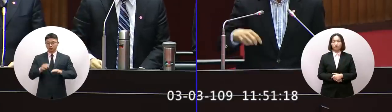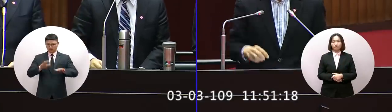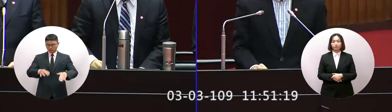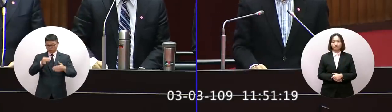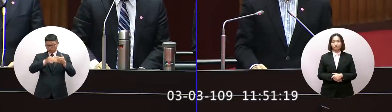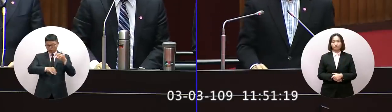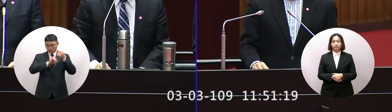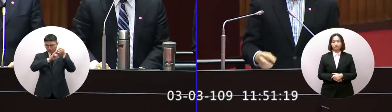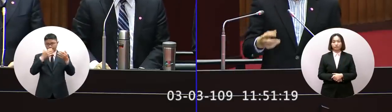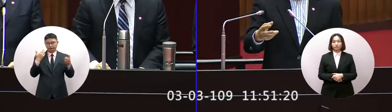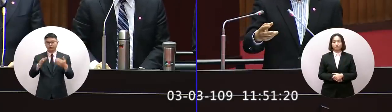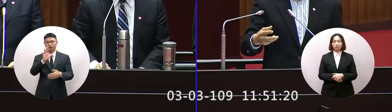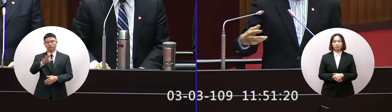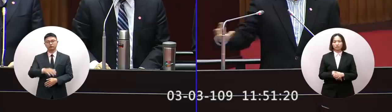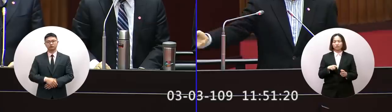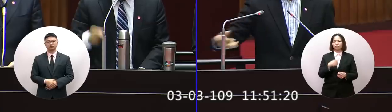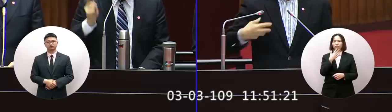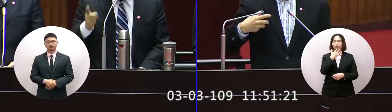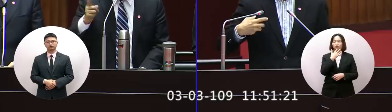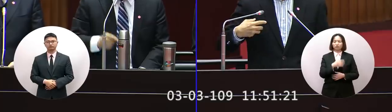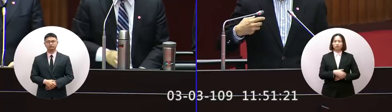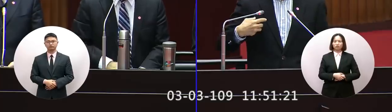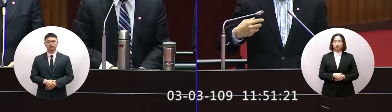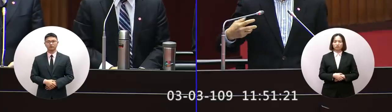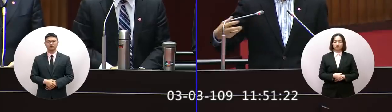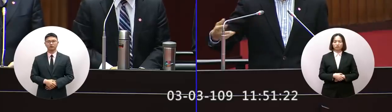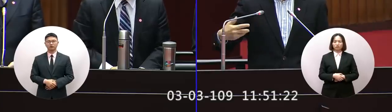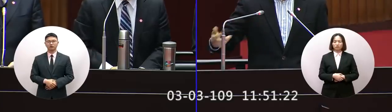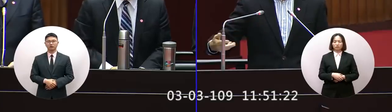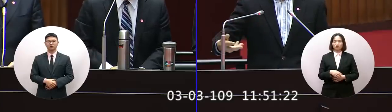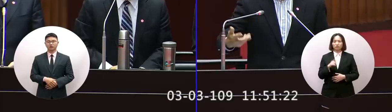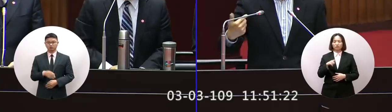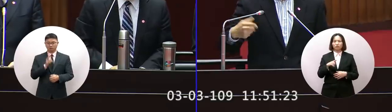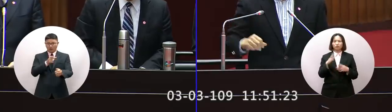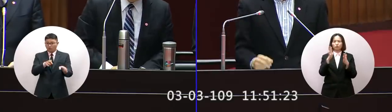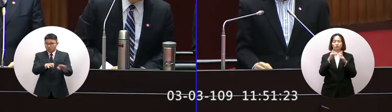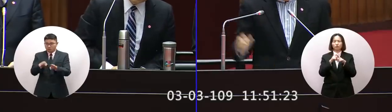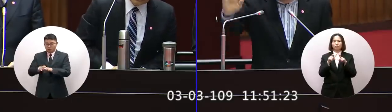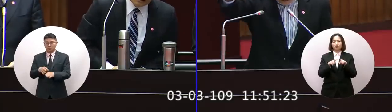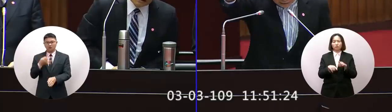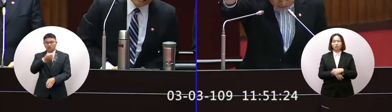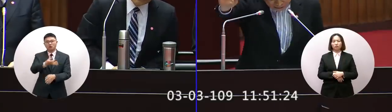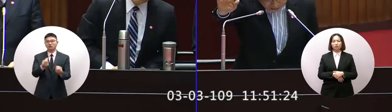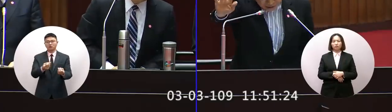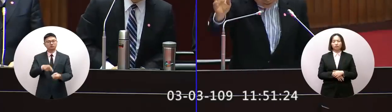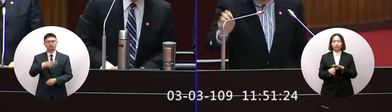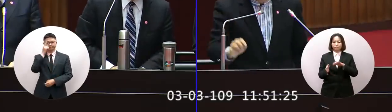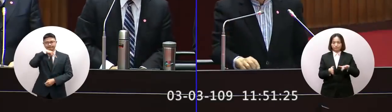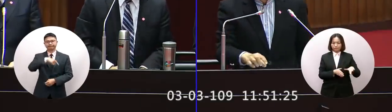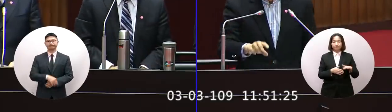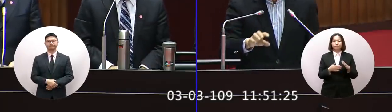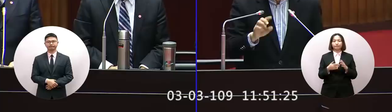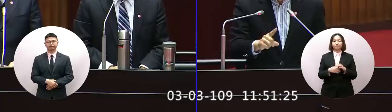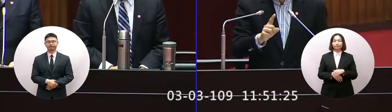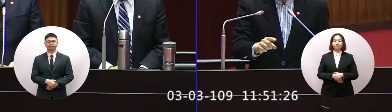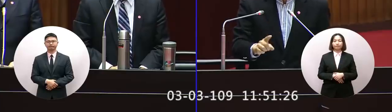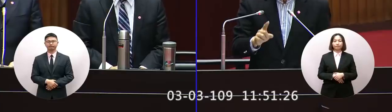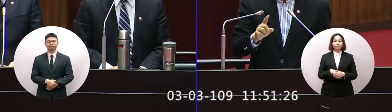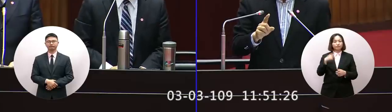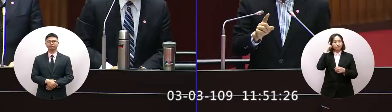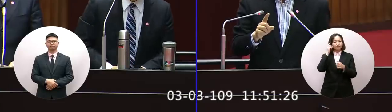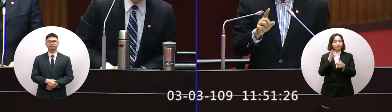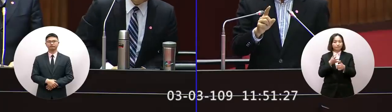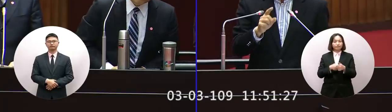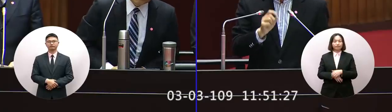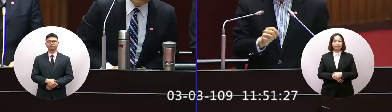的規定啊這樣很奇怪啊所以不行無星了好好啦這個先不講齁請問